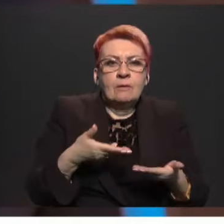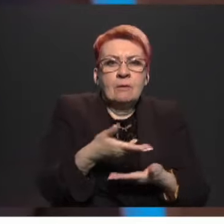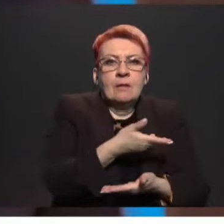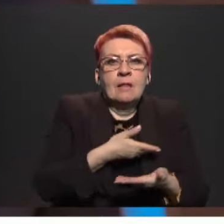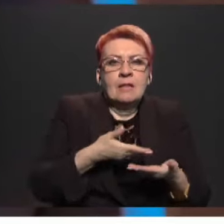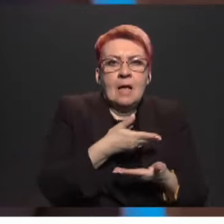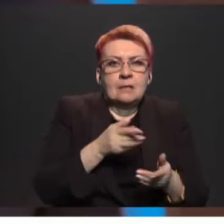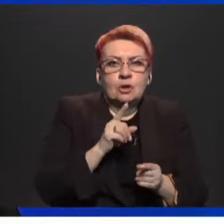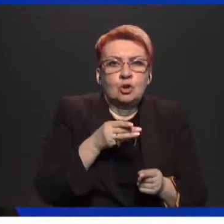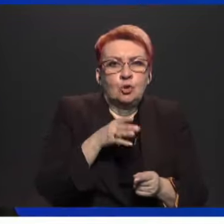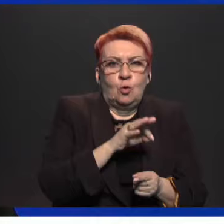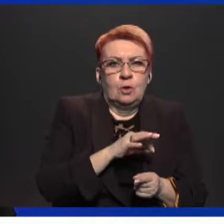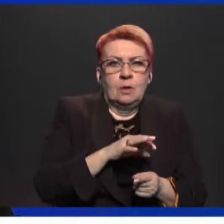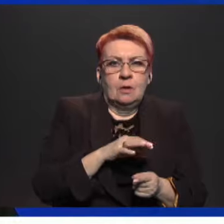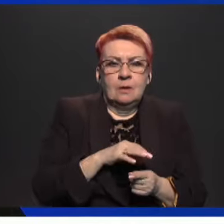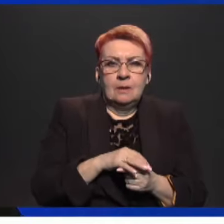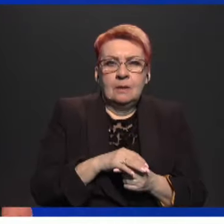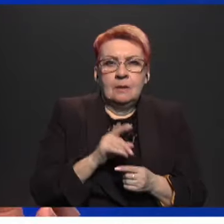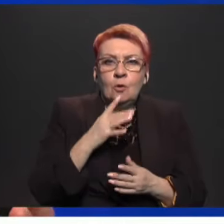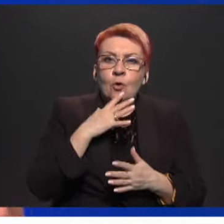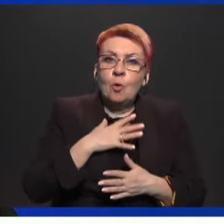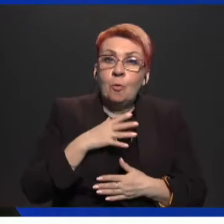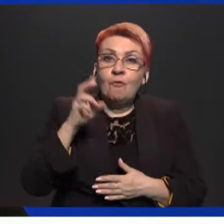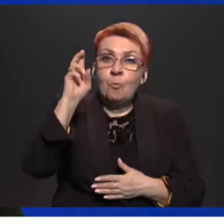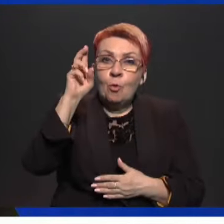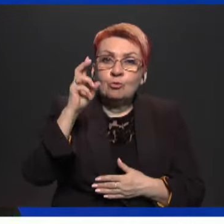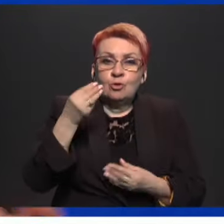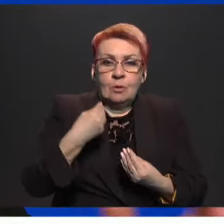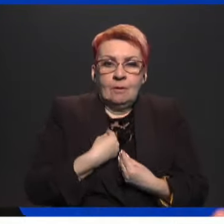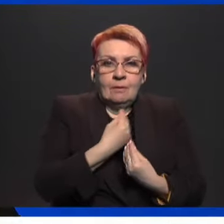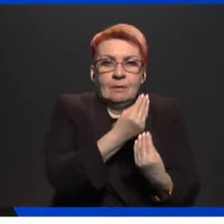для того, чтобы нас любить. Но при этом любовь Божия дается всем